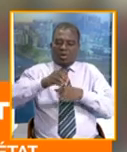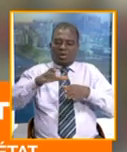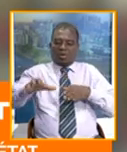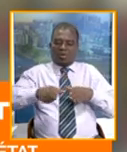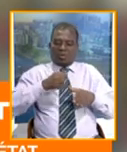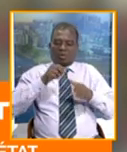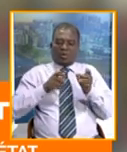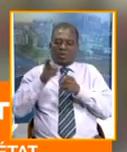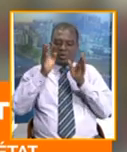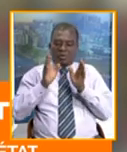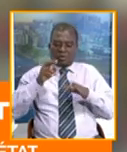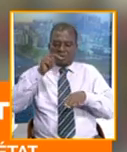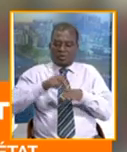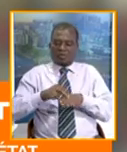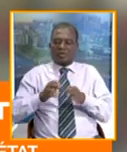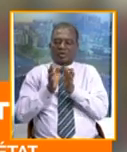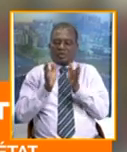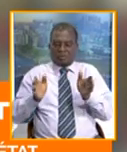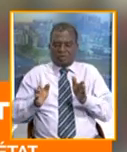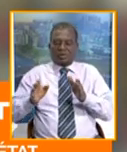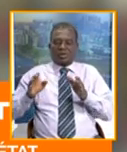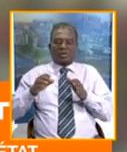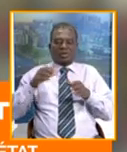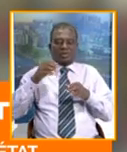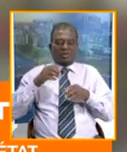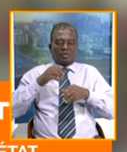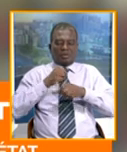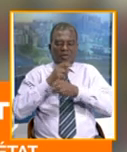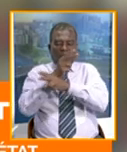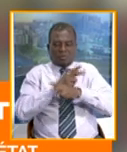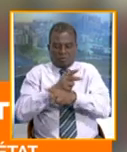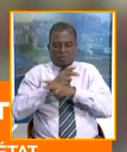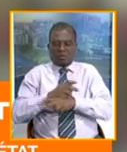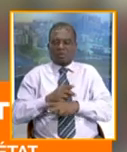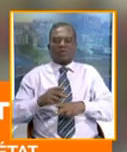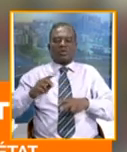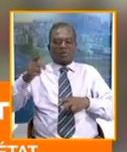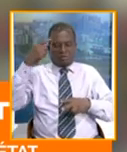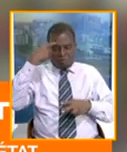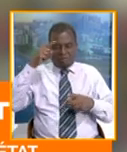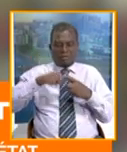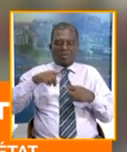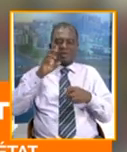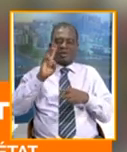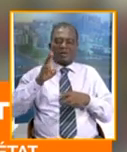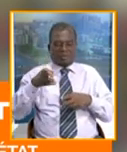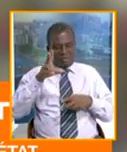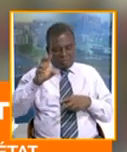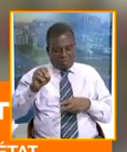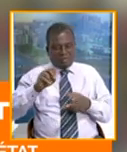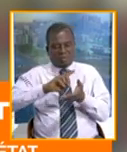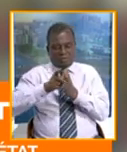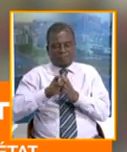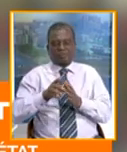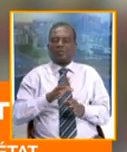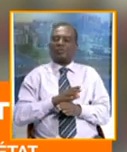Direction générale du protocole d'État, ministère des Affaires étrangères, le mardi 16 mars 2021 à partir de 7h30. La